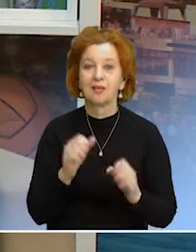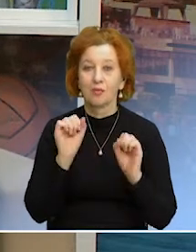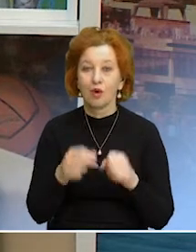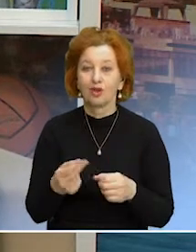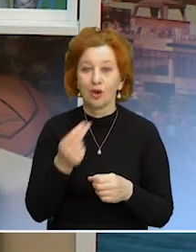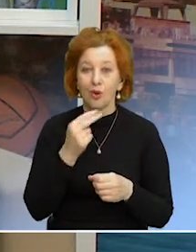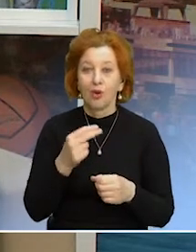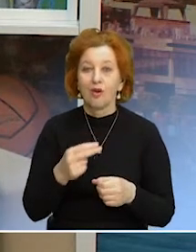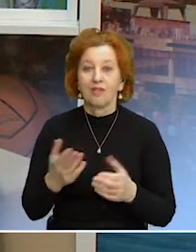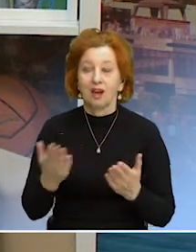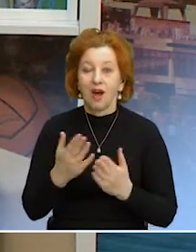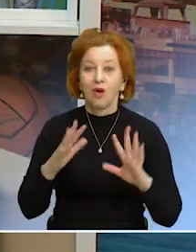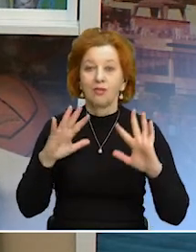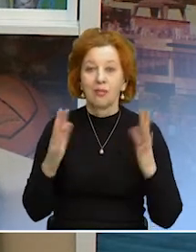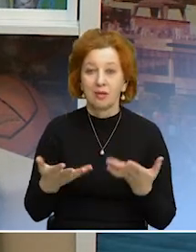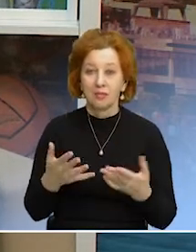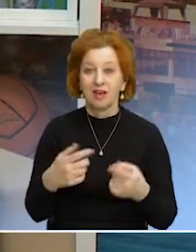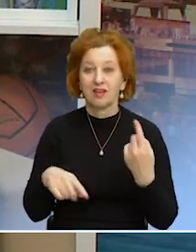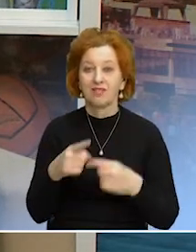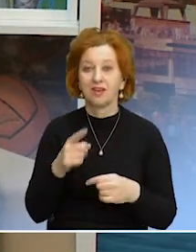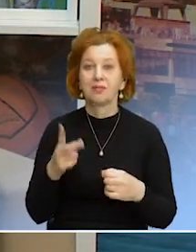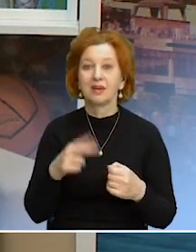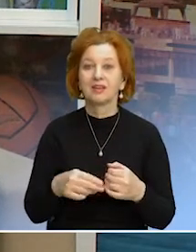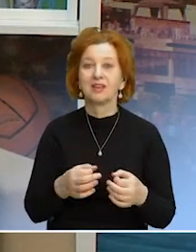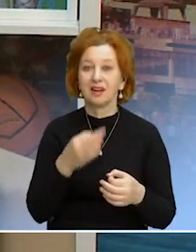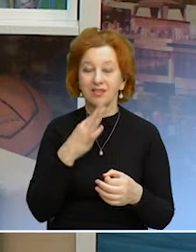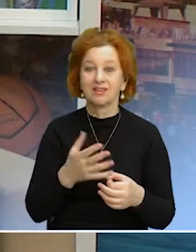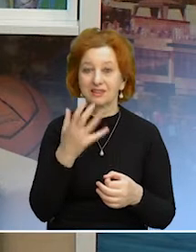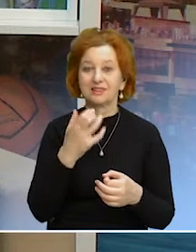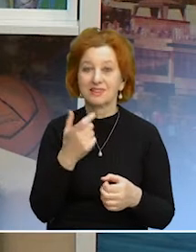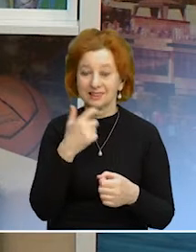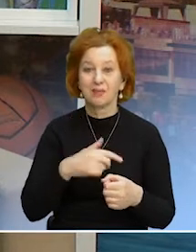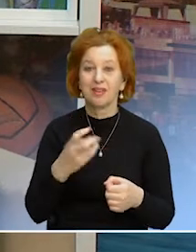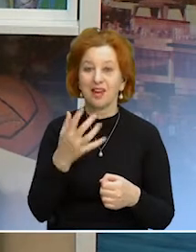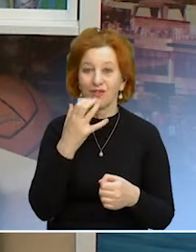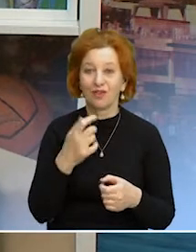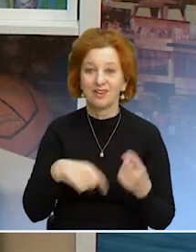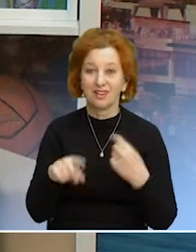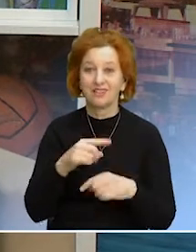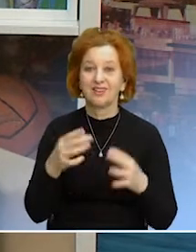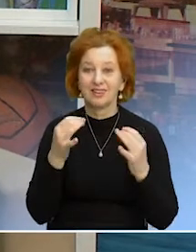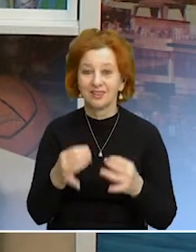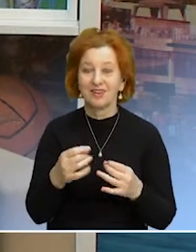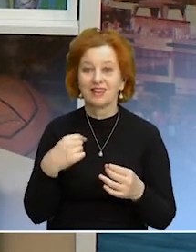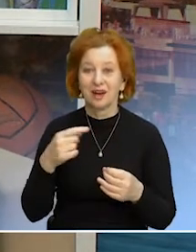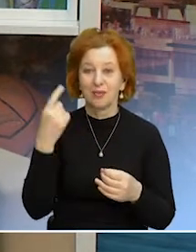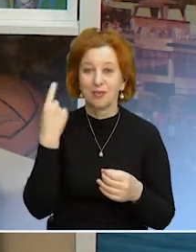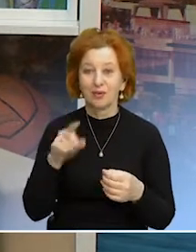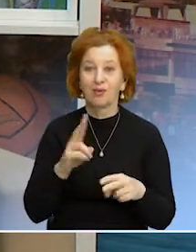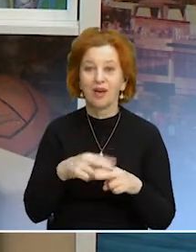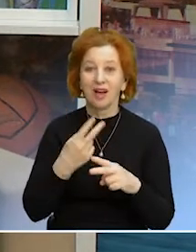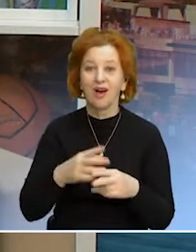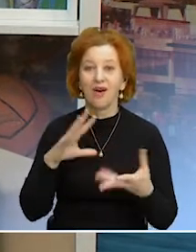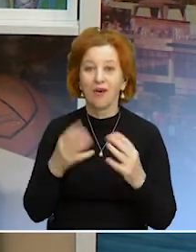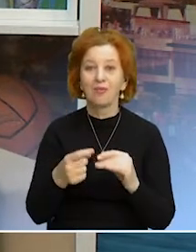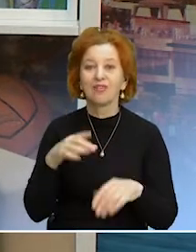сильно злоупотреблять сэндвичами, то в какой-то момент вы перестанете нравиться себе на фотографиях. Или перестанете помещаться в фотографиях. Это не я придумала, это